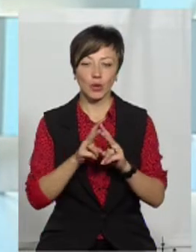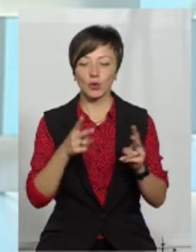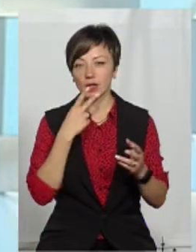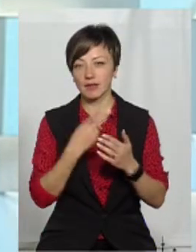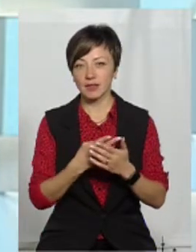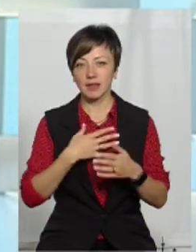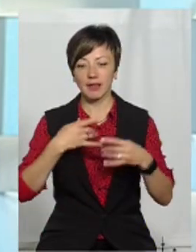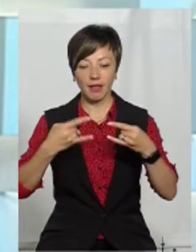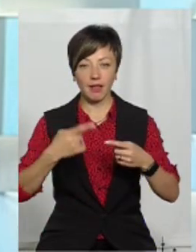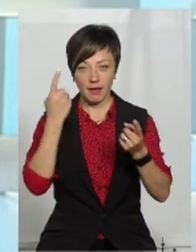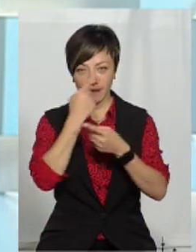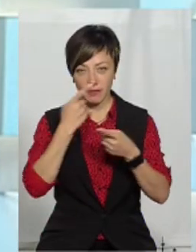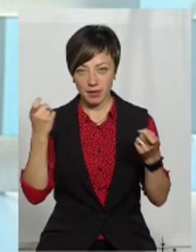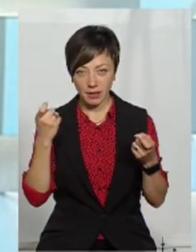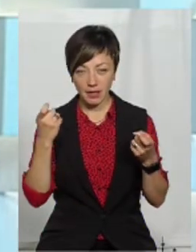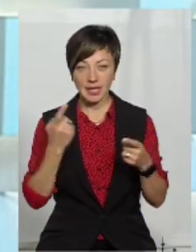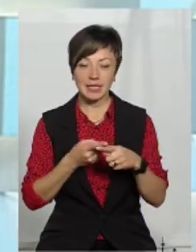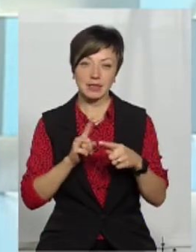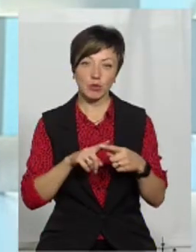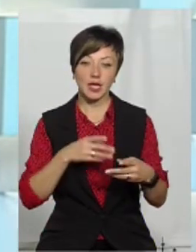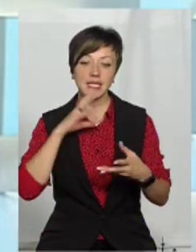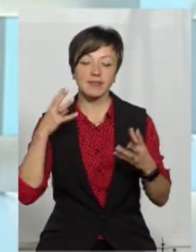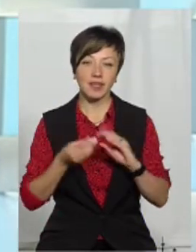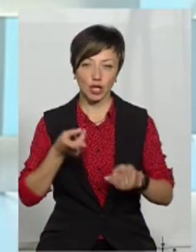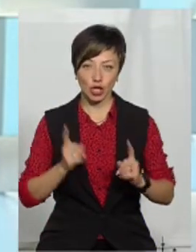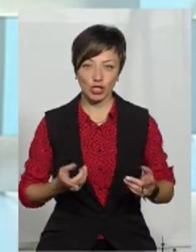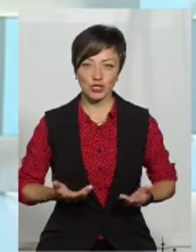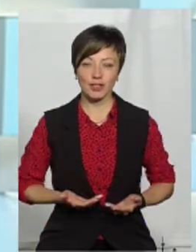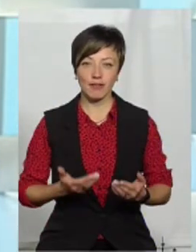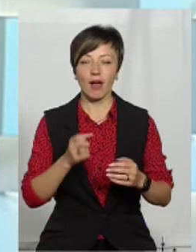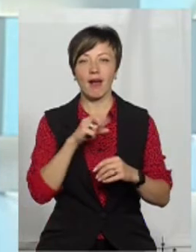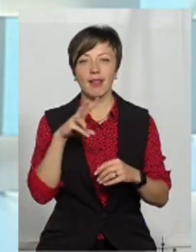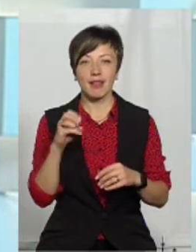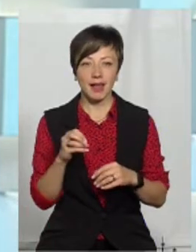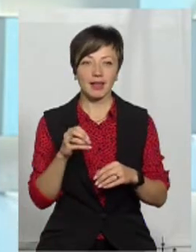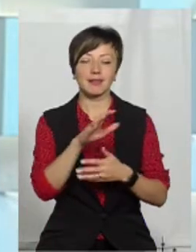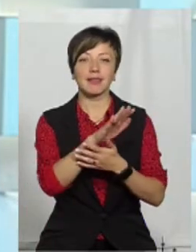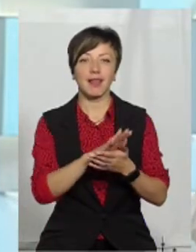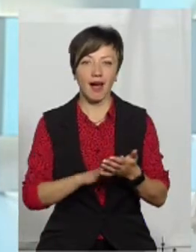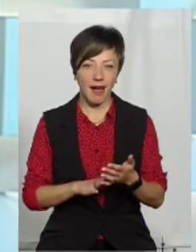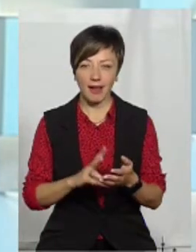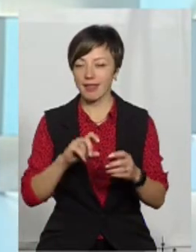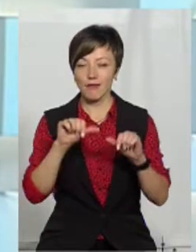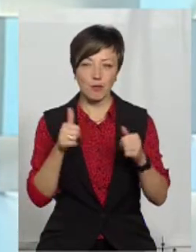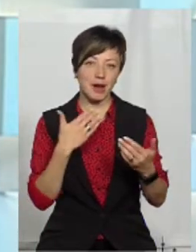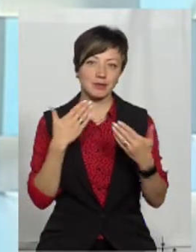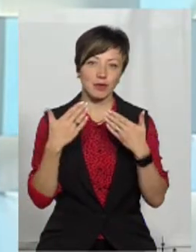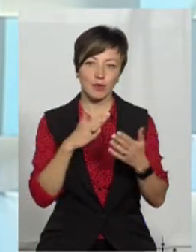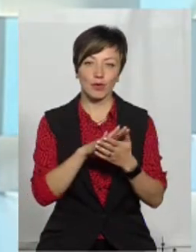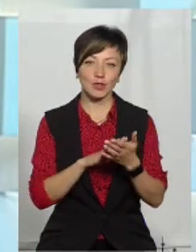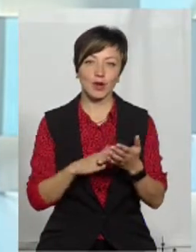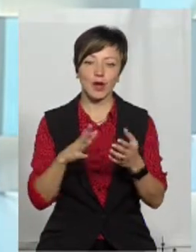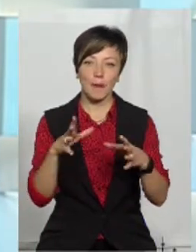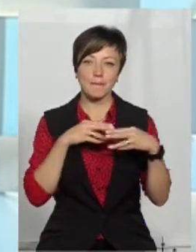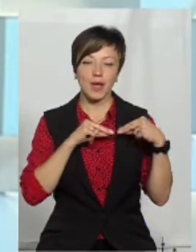дивився нас у телеефірі. Це були звіти наживо з Віктором Худняком. Але і з ним далі уже неформальне спілкування продовжить